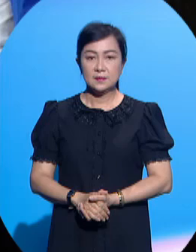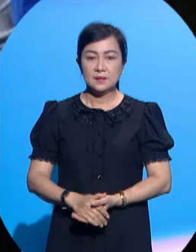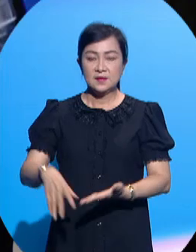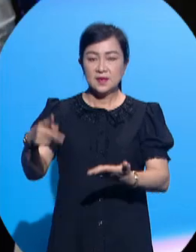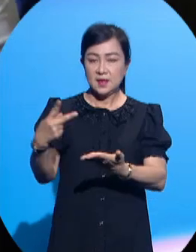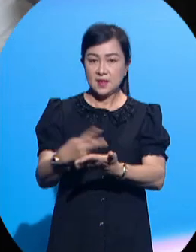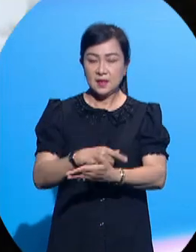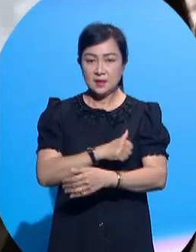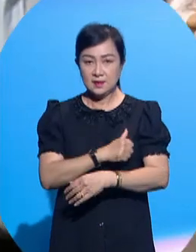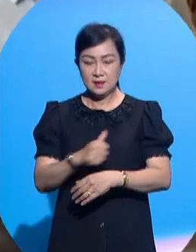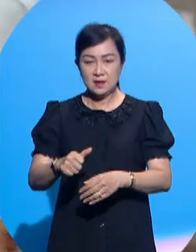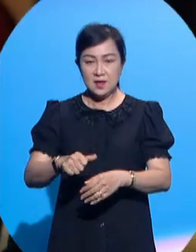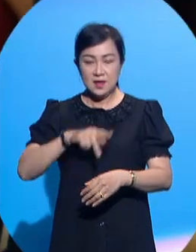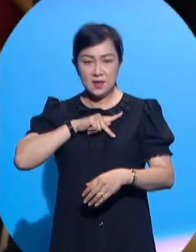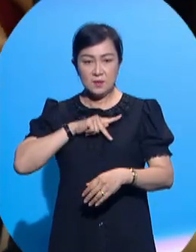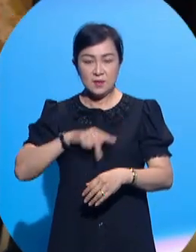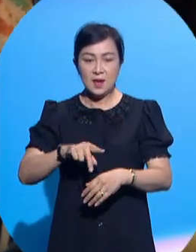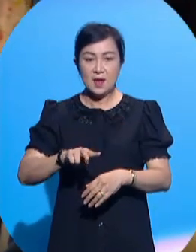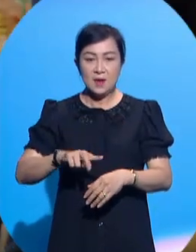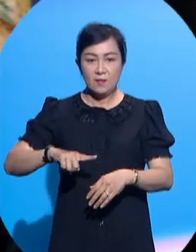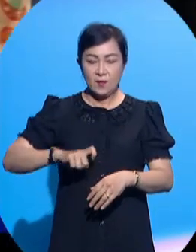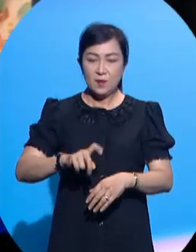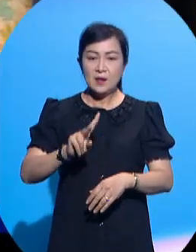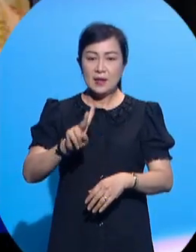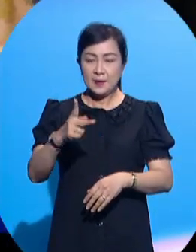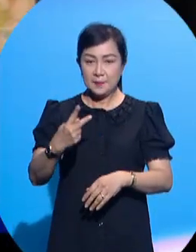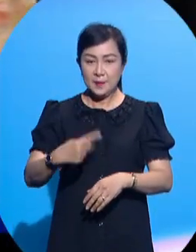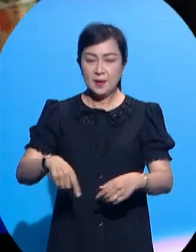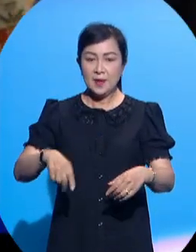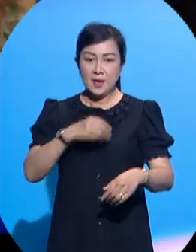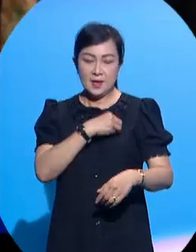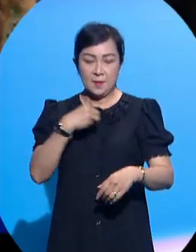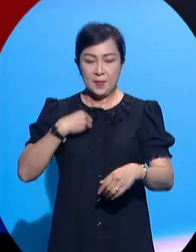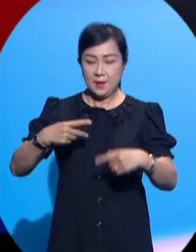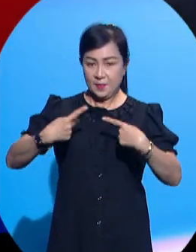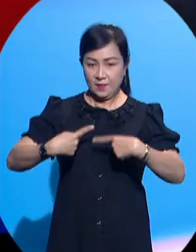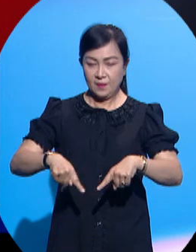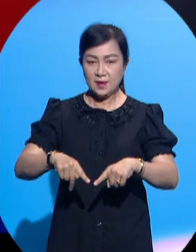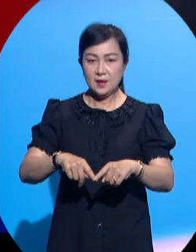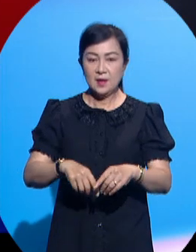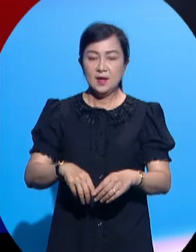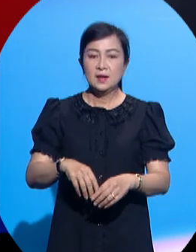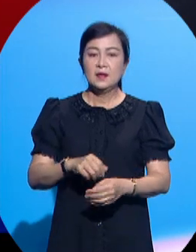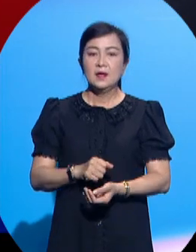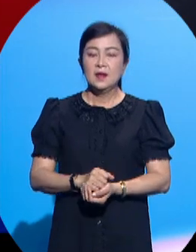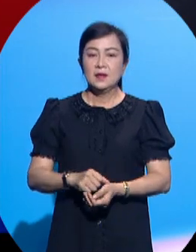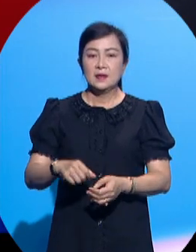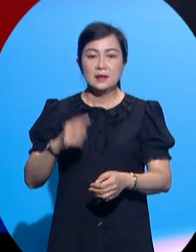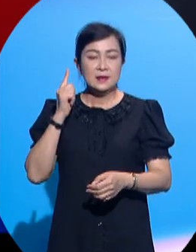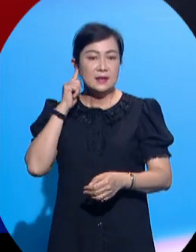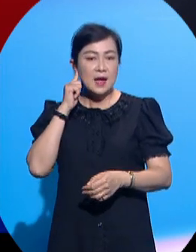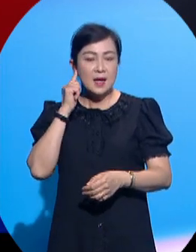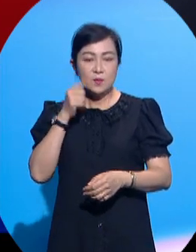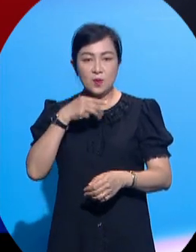Tại sự kiện, người dân được tầm soát vi khuẩn HP và khám sức khỏe miễn phí gồm khám tổng quát, khám chuyên khoa tiêu hóa, tai mũi họng,